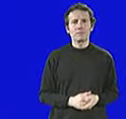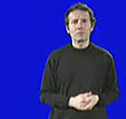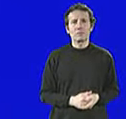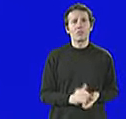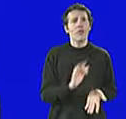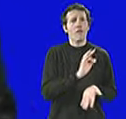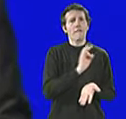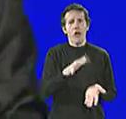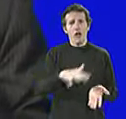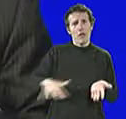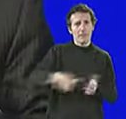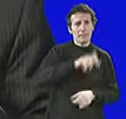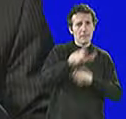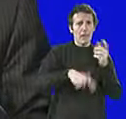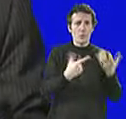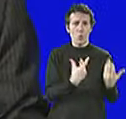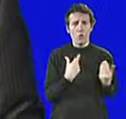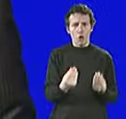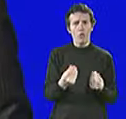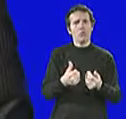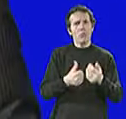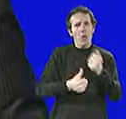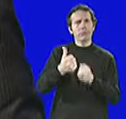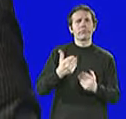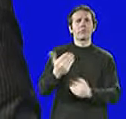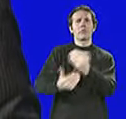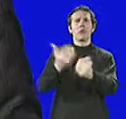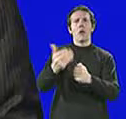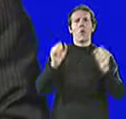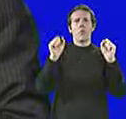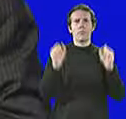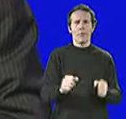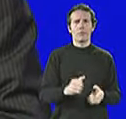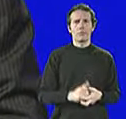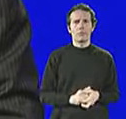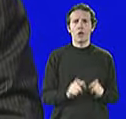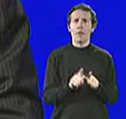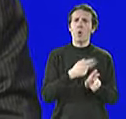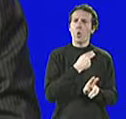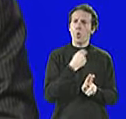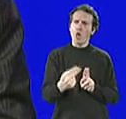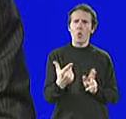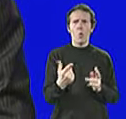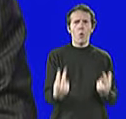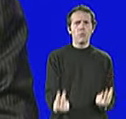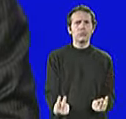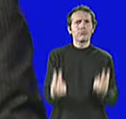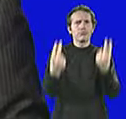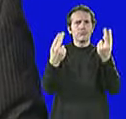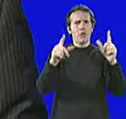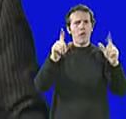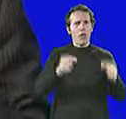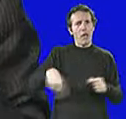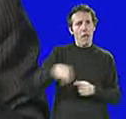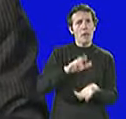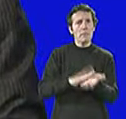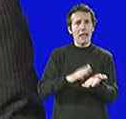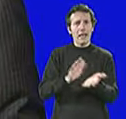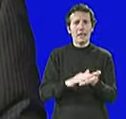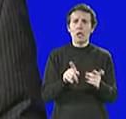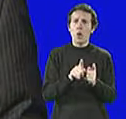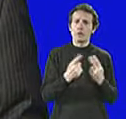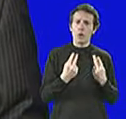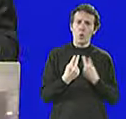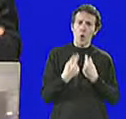je veux tout faire pour lui rendre la maîtrise de son destin. Je veux qu'on lui rende la considération qu'elle mérite. Je veux la